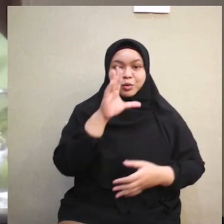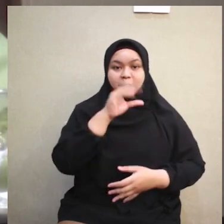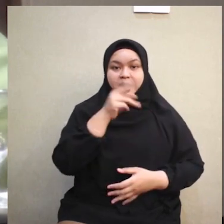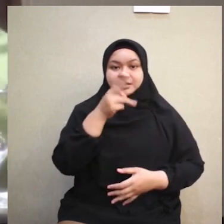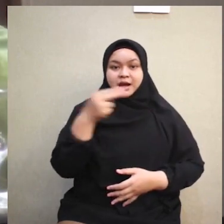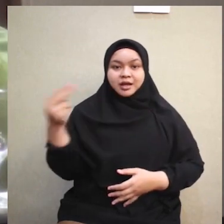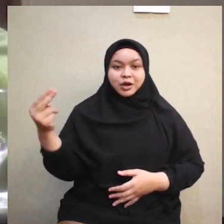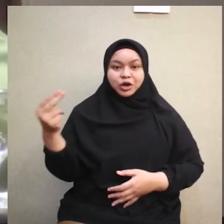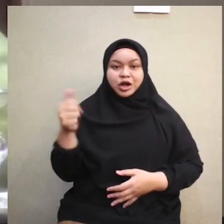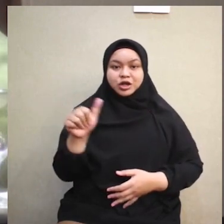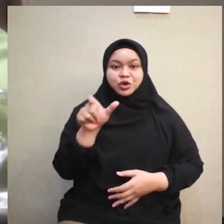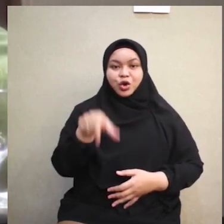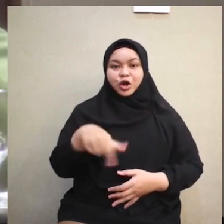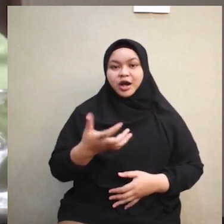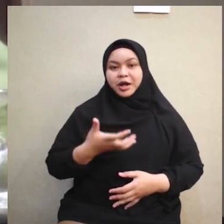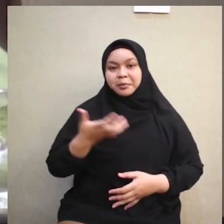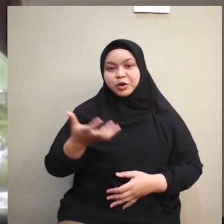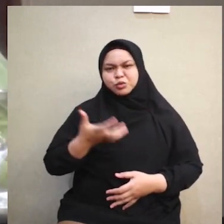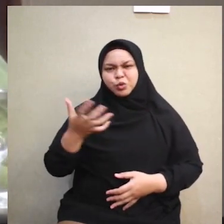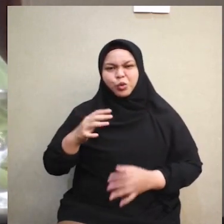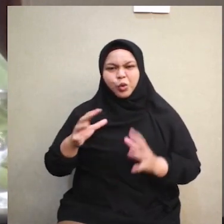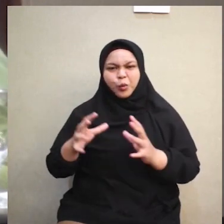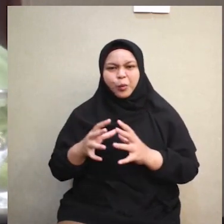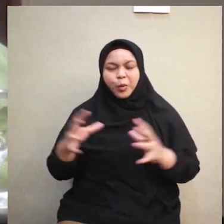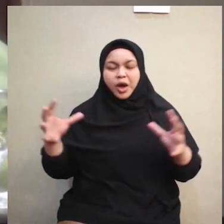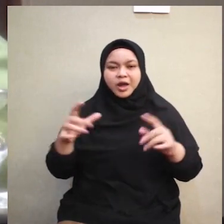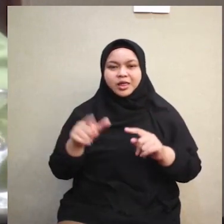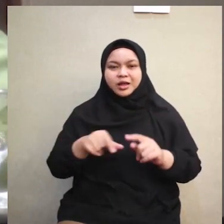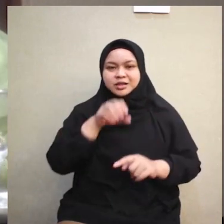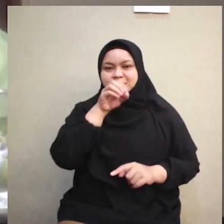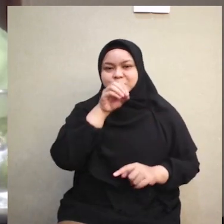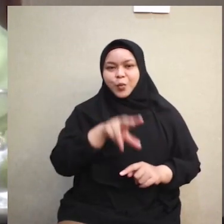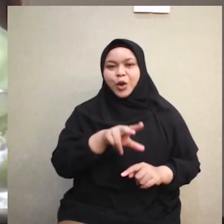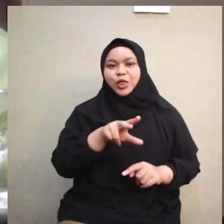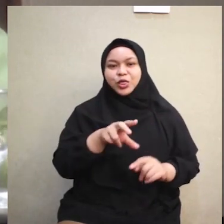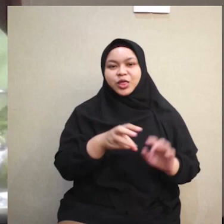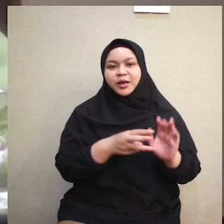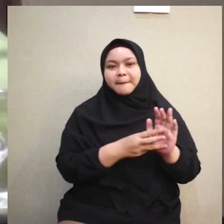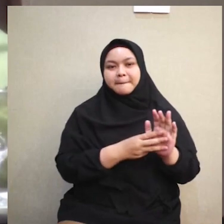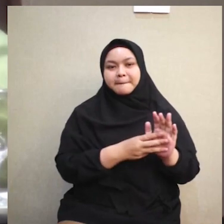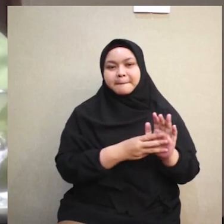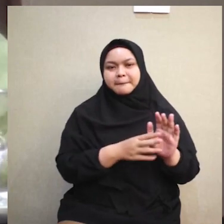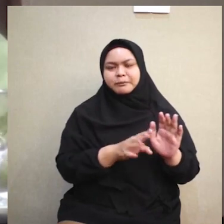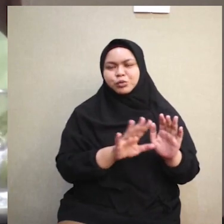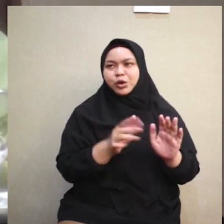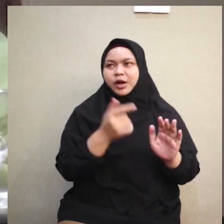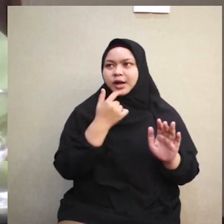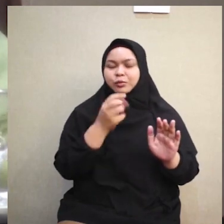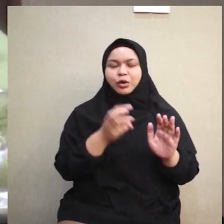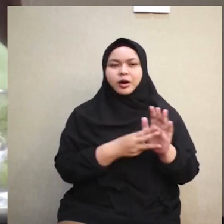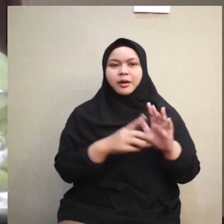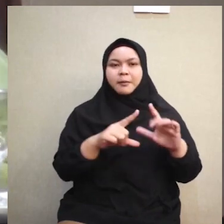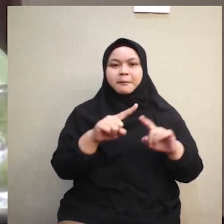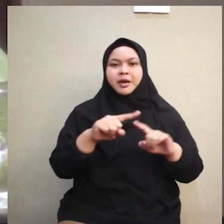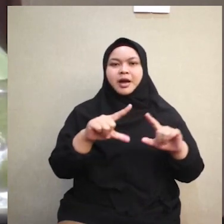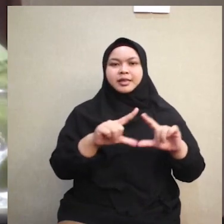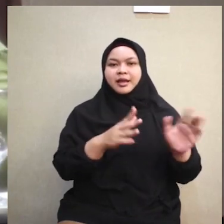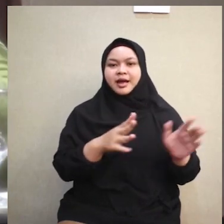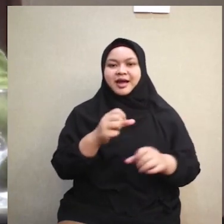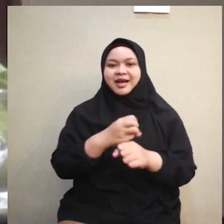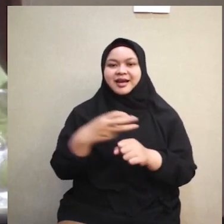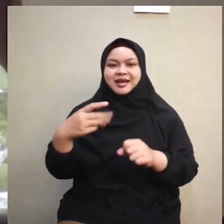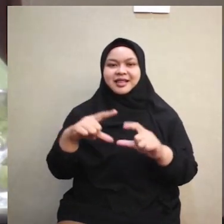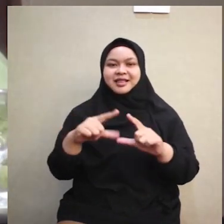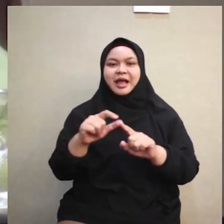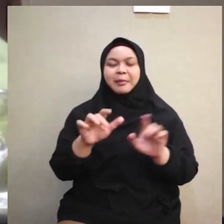yang emosionalnya sangat labil begitu Itu disebutnya sebagai bukan bukan mata gelap tapi gelap mata